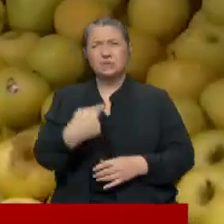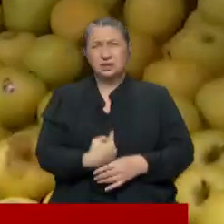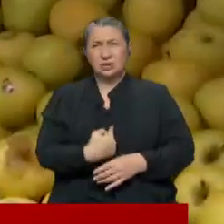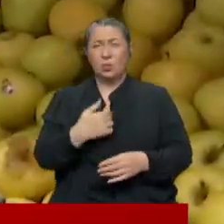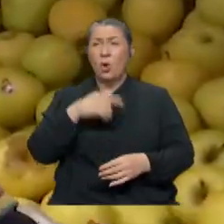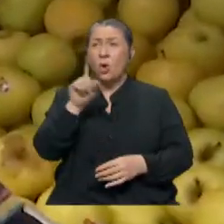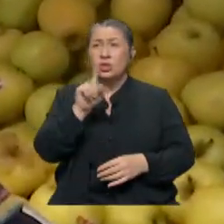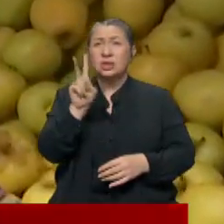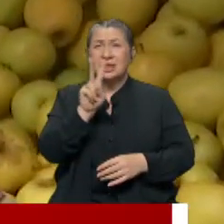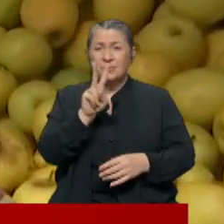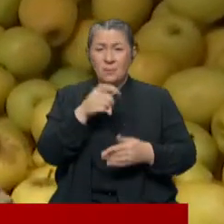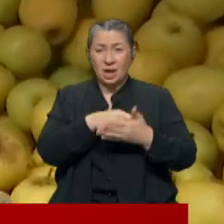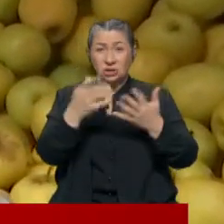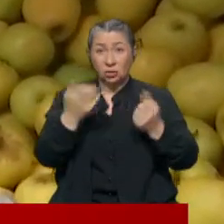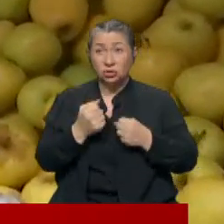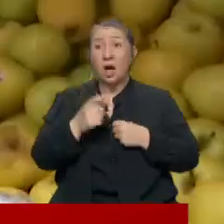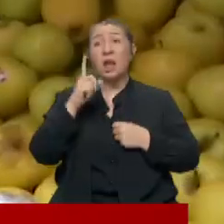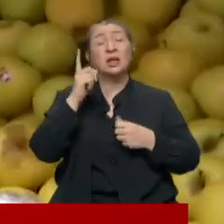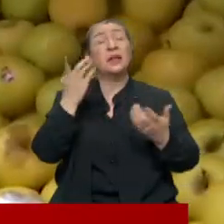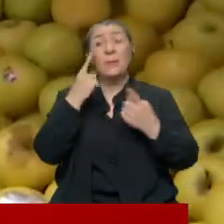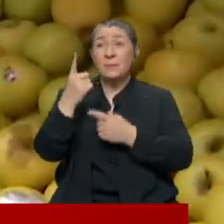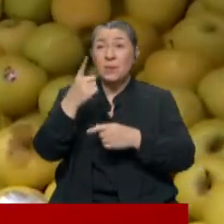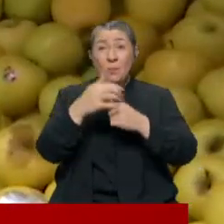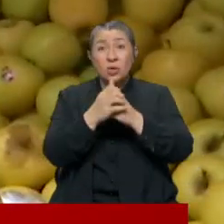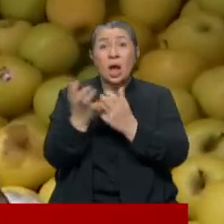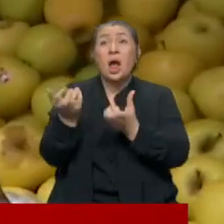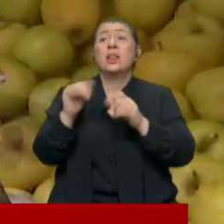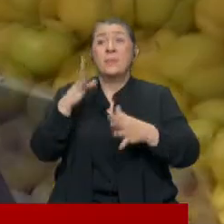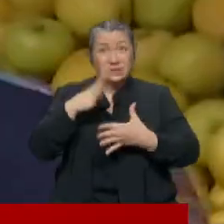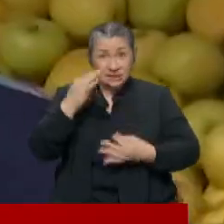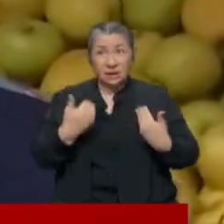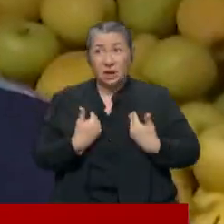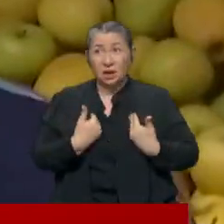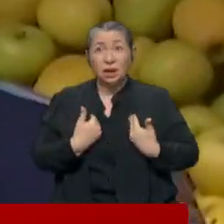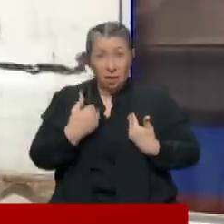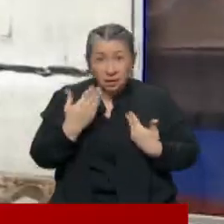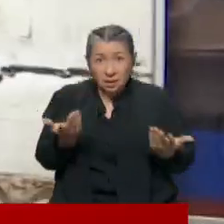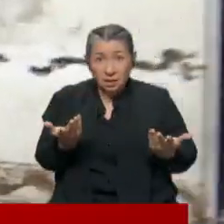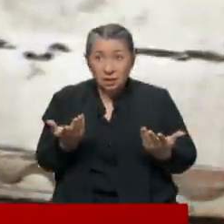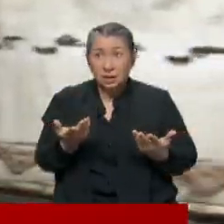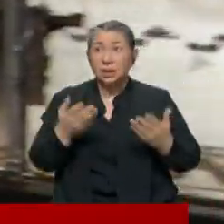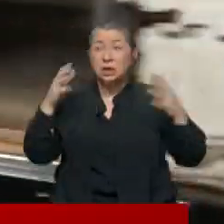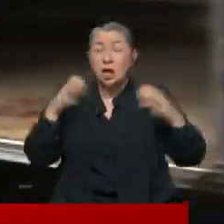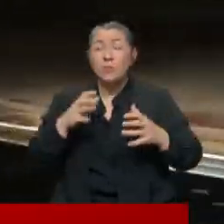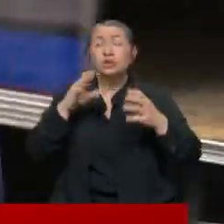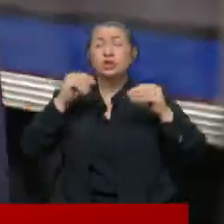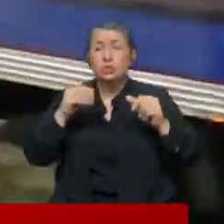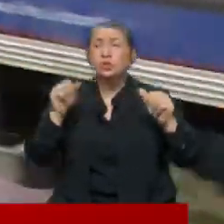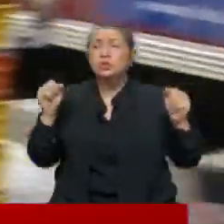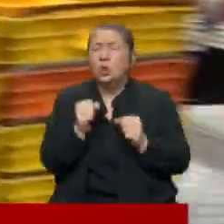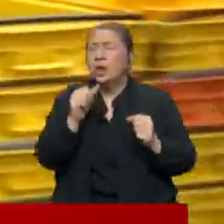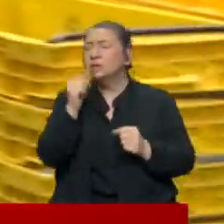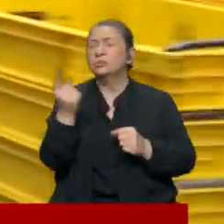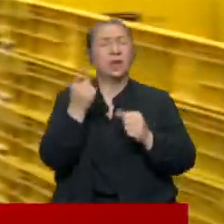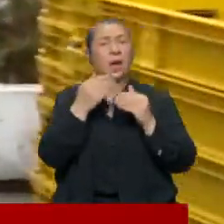10 tane 20 tane maaş alıyorken Allah'tan devam mı? Bir kilo portakal aramayan bir insana. Devam mı? Yağmur, çamur, soğuk hiçbir